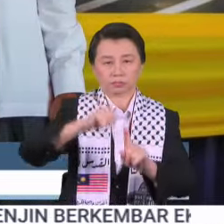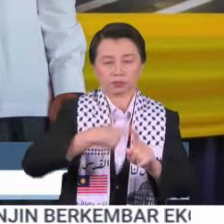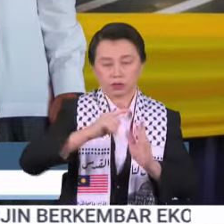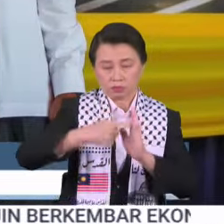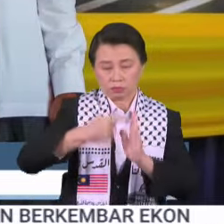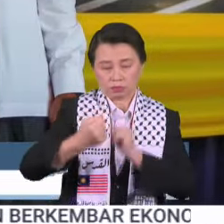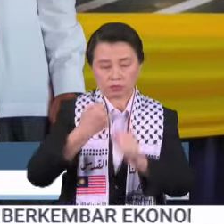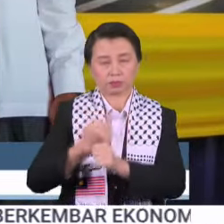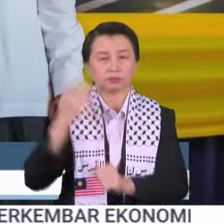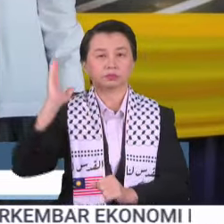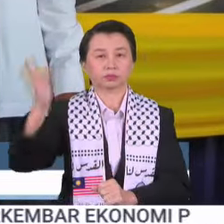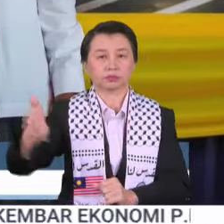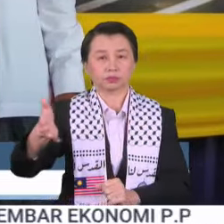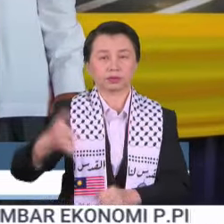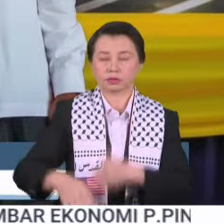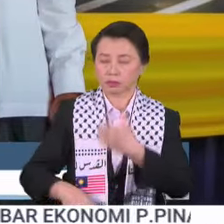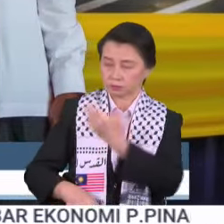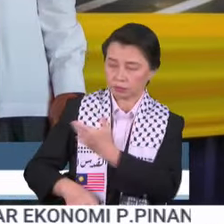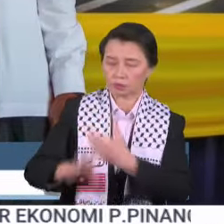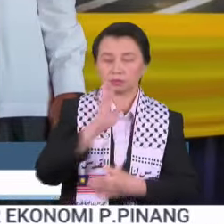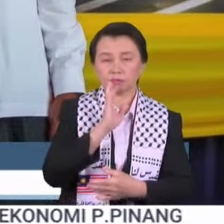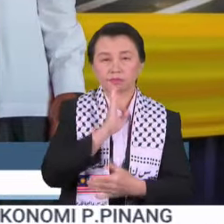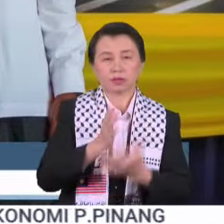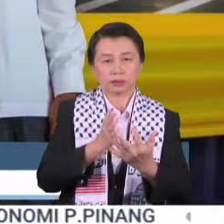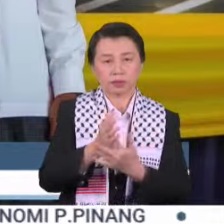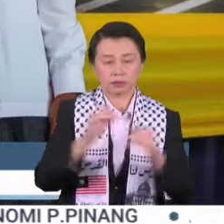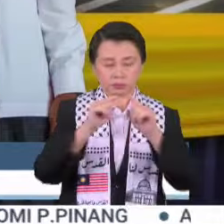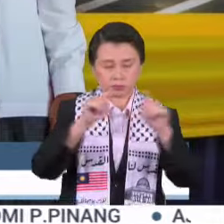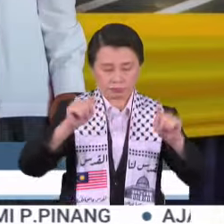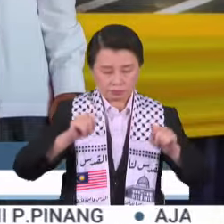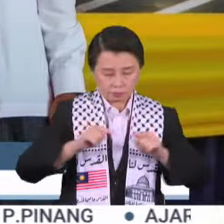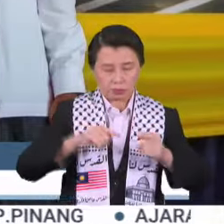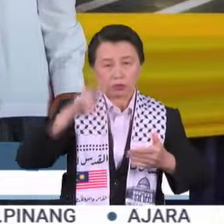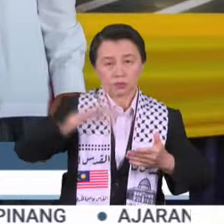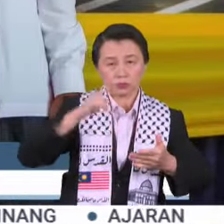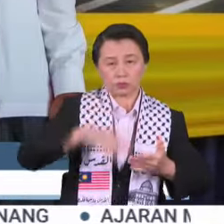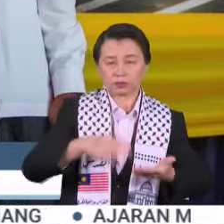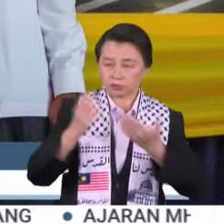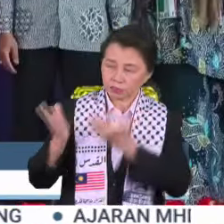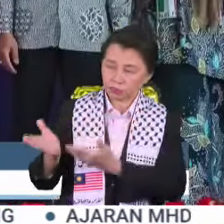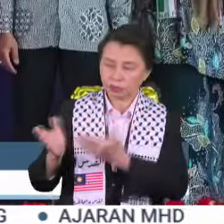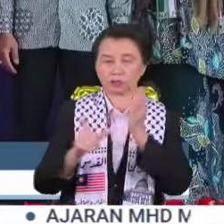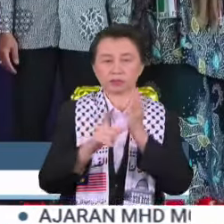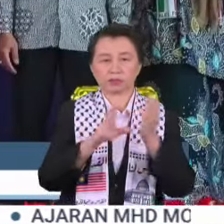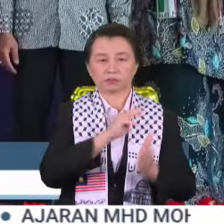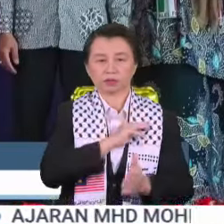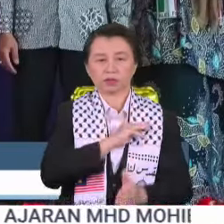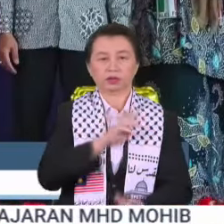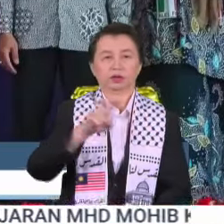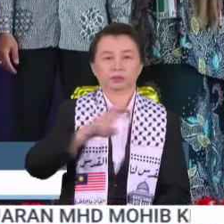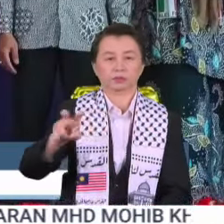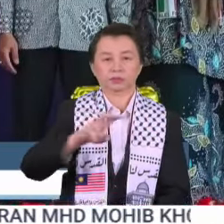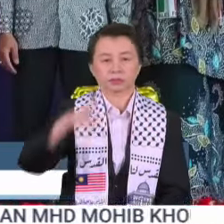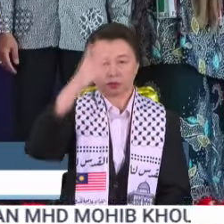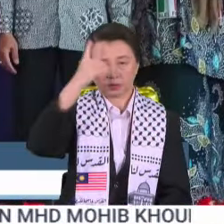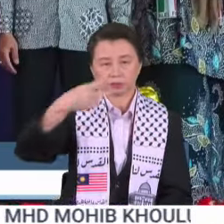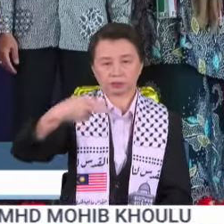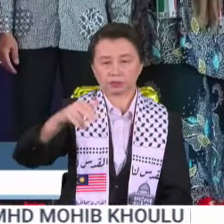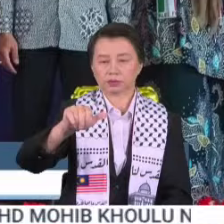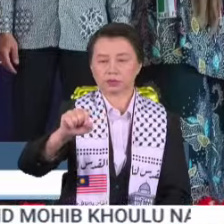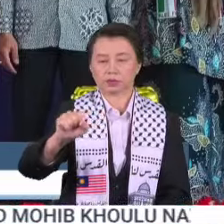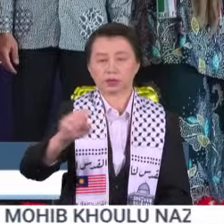bermula tahun depan. Beliau berkata demikian menerusi teks ucapannya yang dibacakan oleh Timbalan Menteri Pengangkutan Dato'